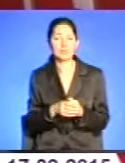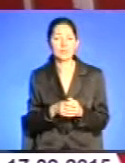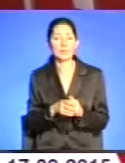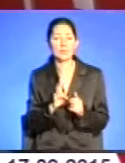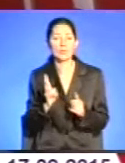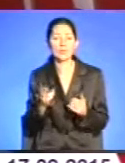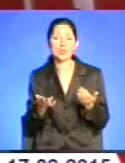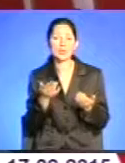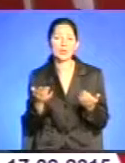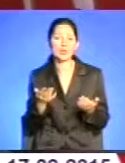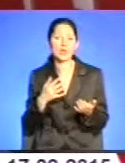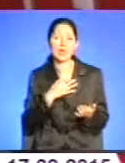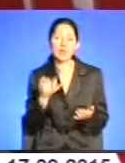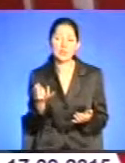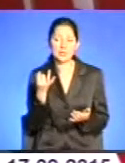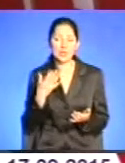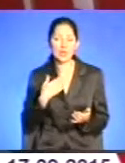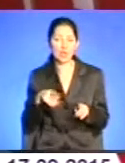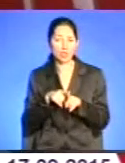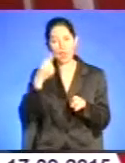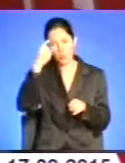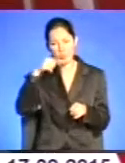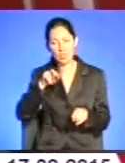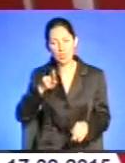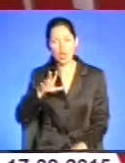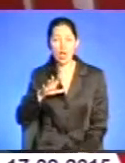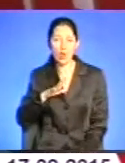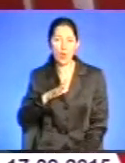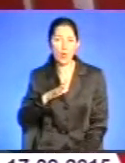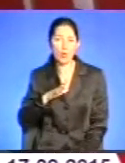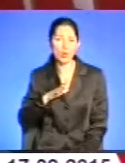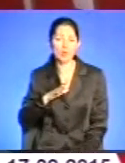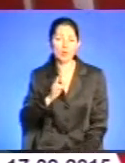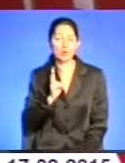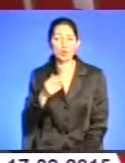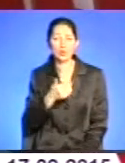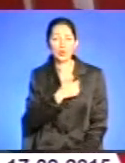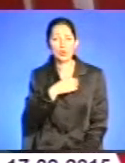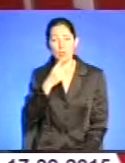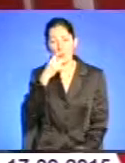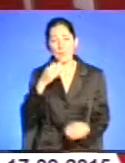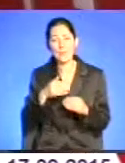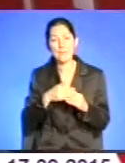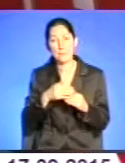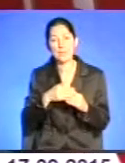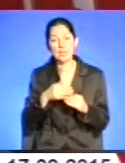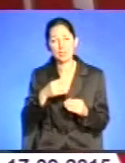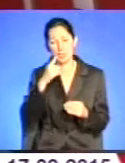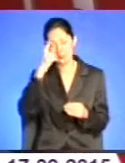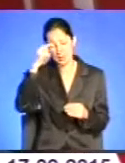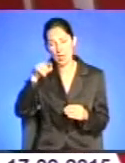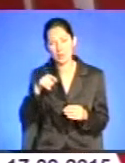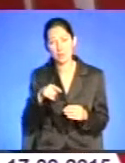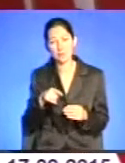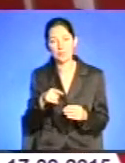комусь, можливо, воно цікаво, тому що я все рівно знаю, як воно було. А хтось, може, хоче ближче знати, то він не каже